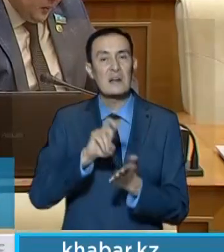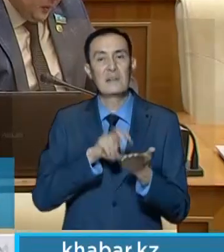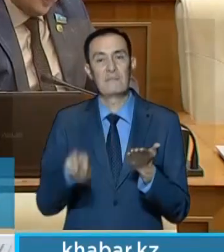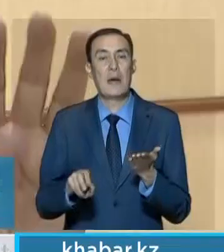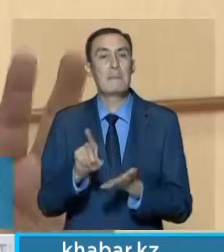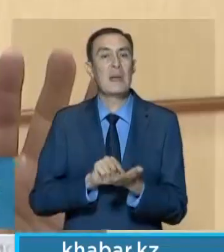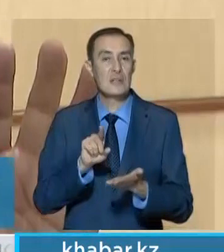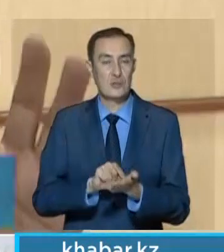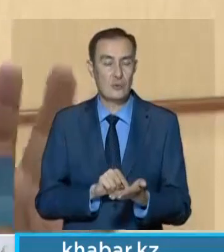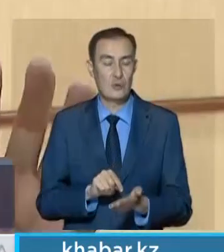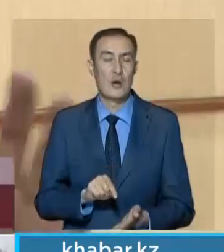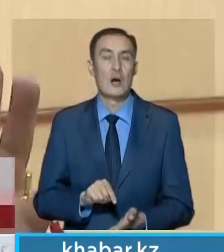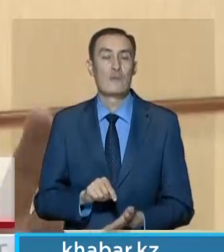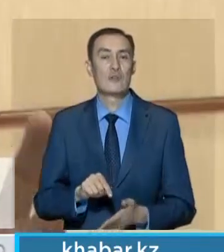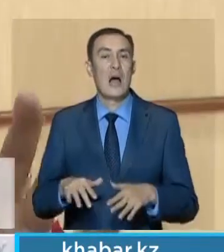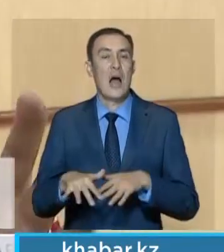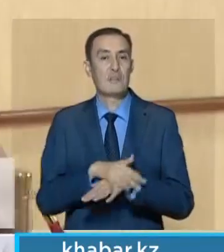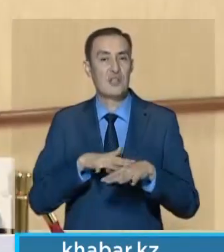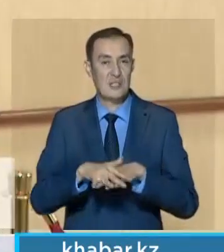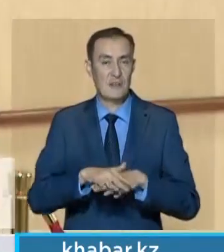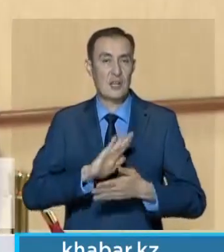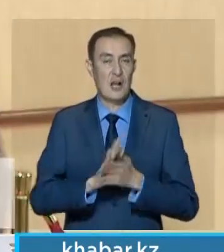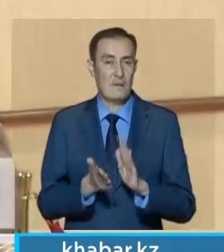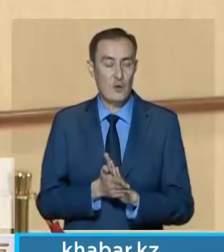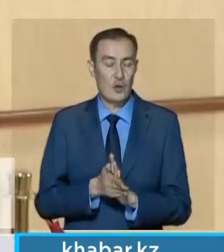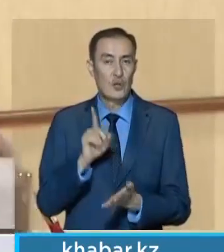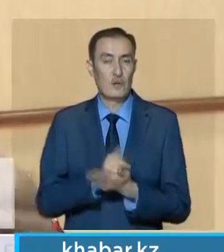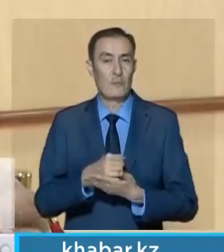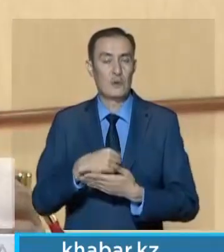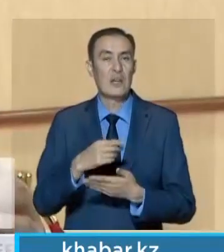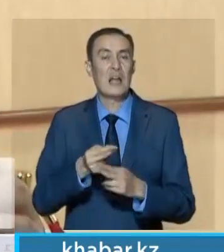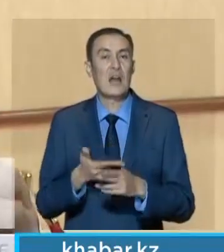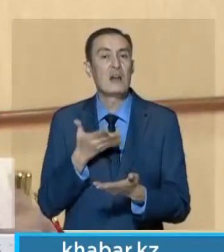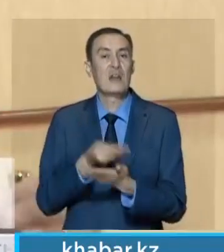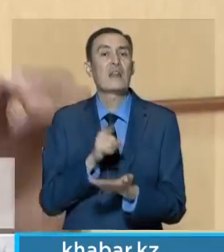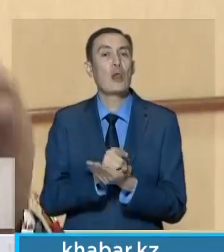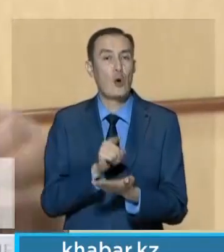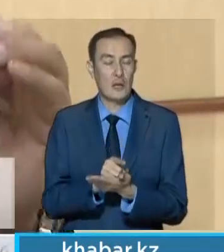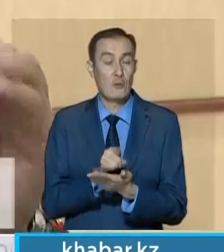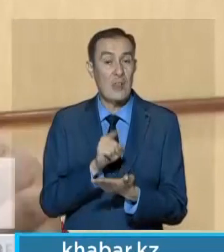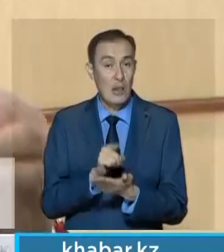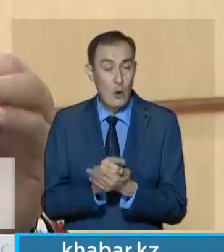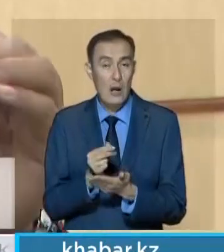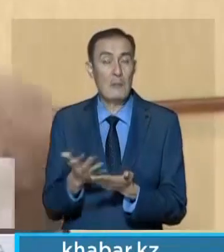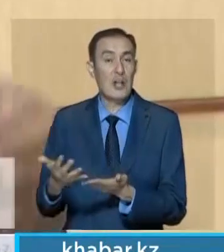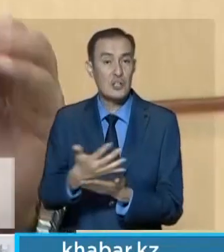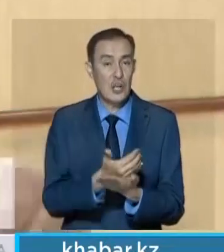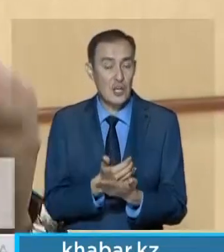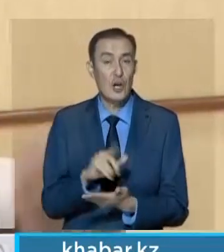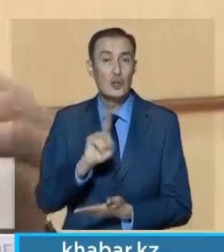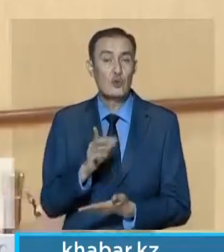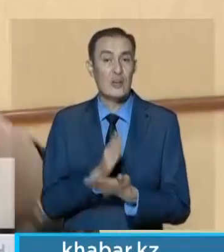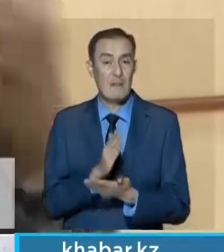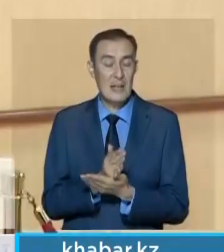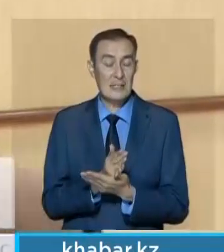пенсию. По теории общественного договора обязательные платежи – это вид налога. Так вот, налогообложение того, что является